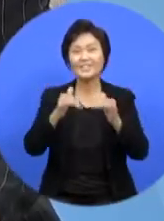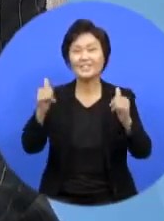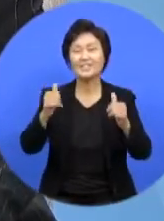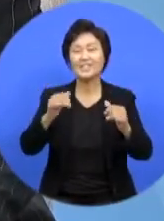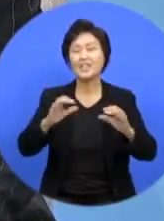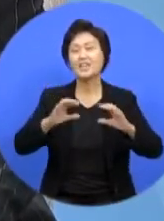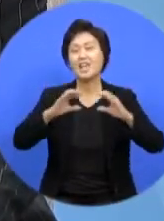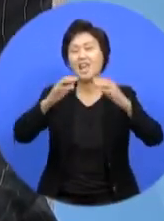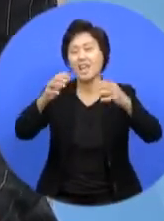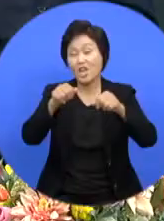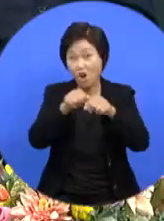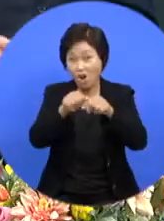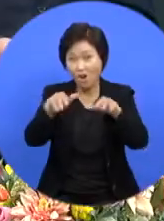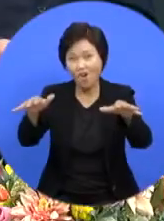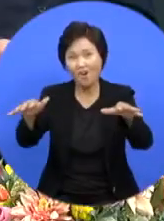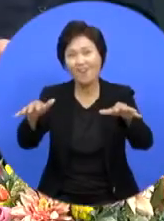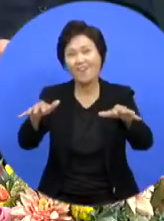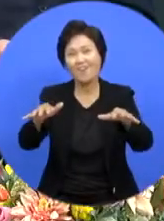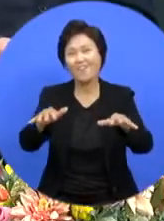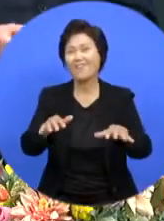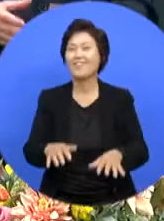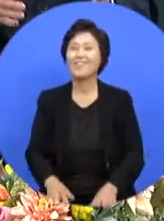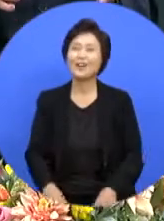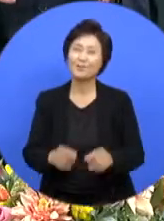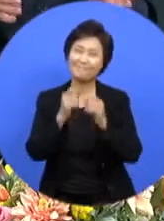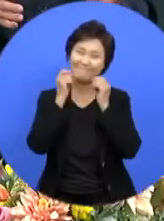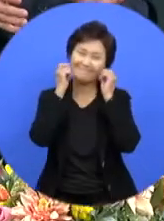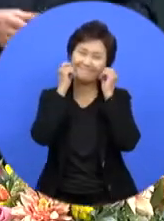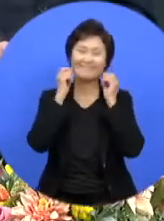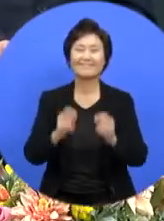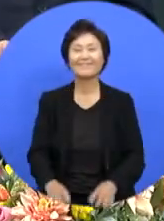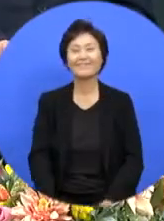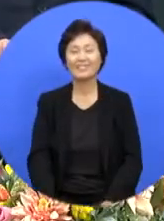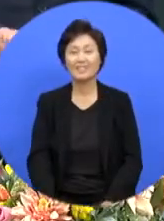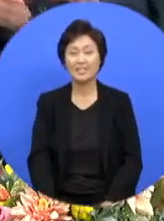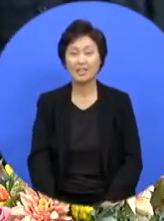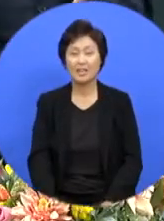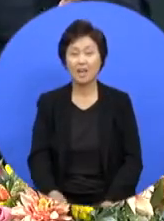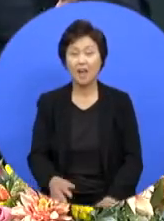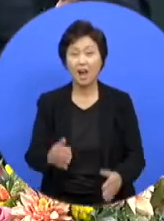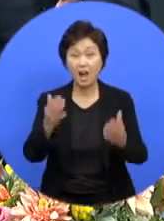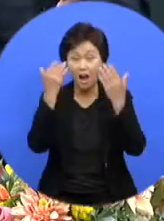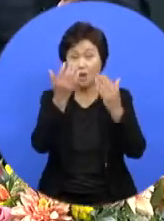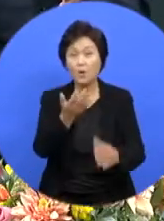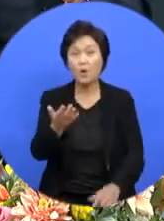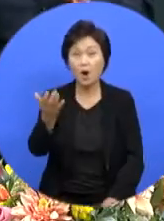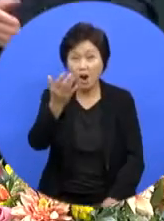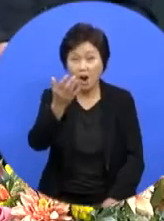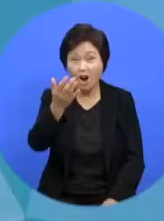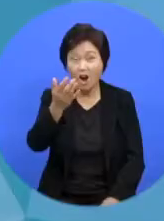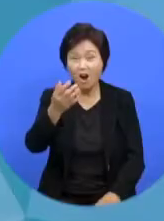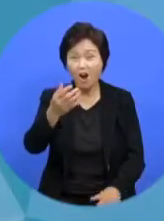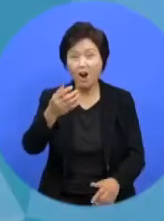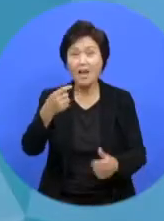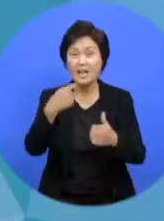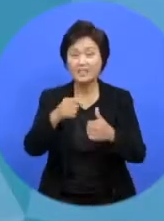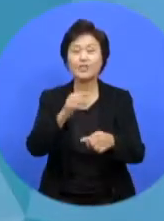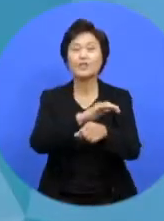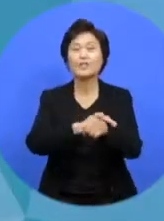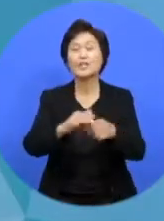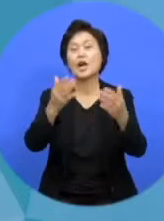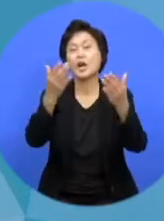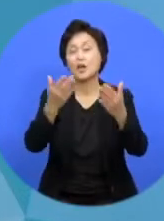선생님이 이제 네. 진학 지도를 하는데요. 네. 진학 지도를 잘 받으면 장학금을 많이 받거든요. 네. 아, 네네. 그래서 이제 그